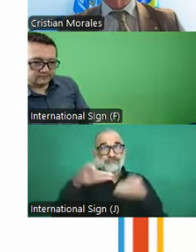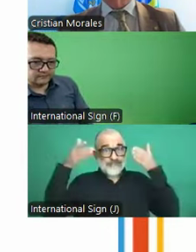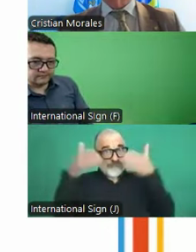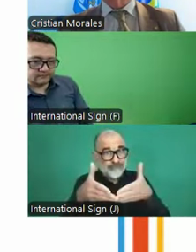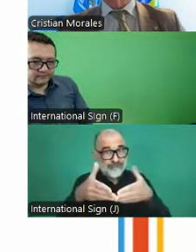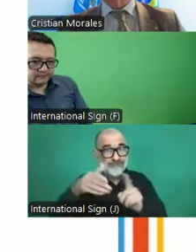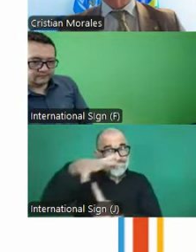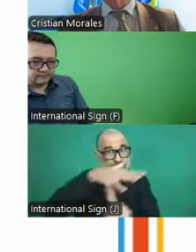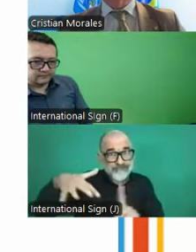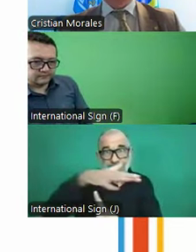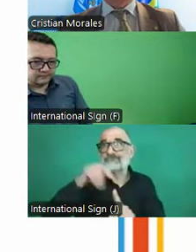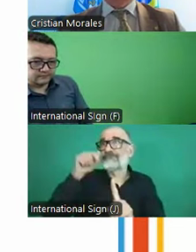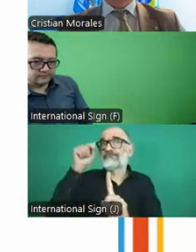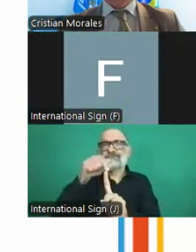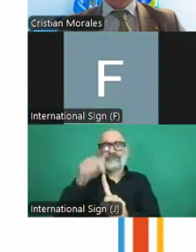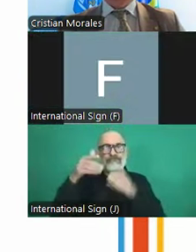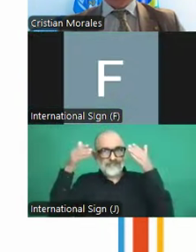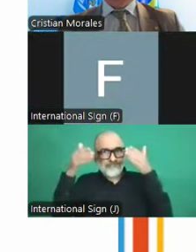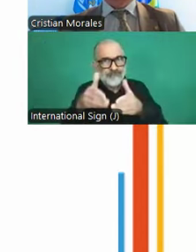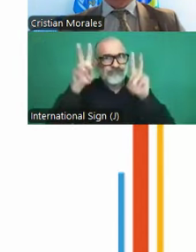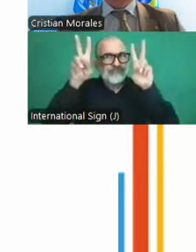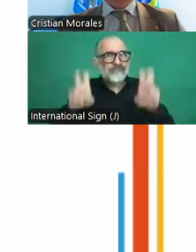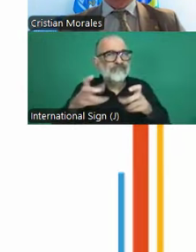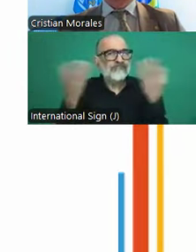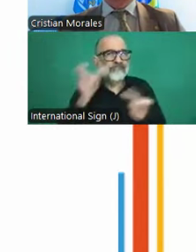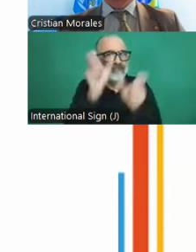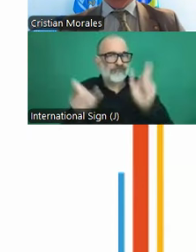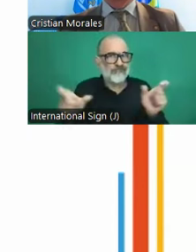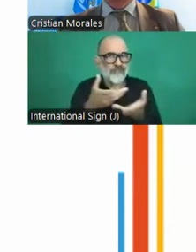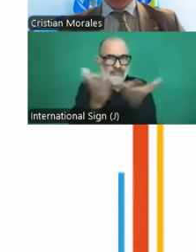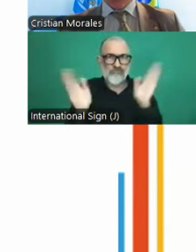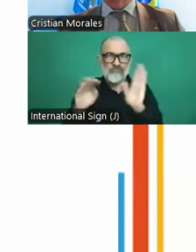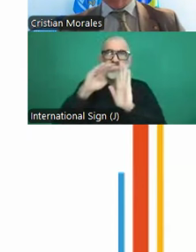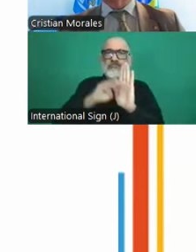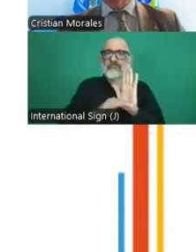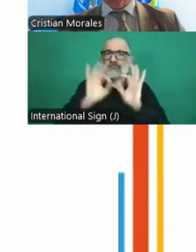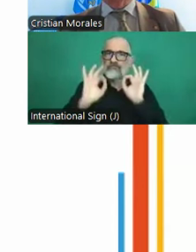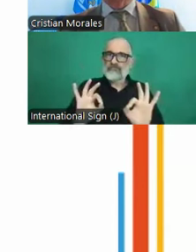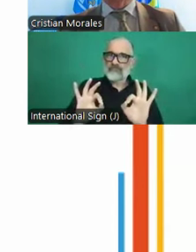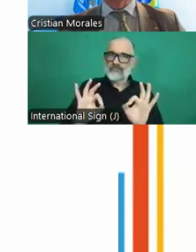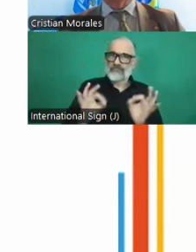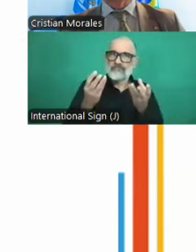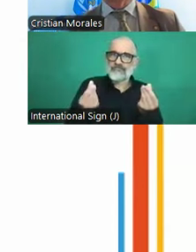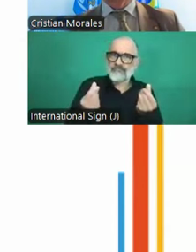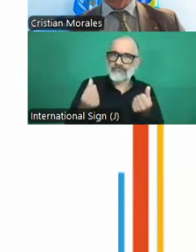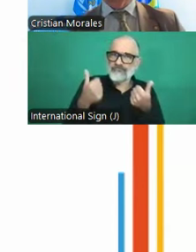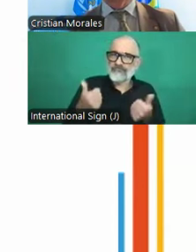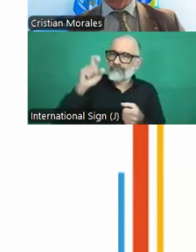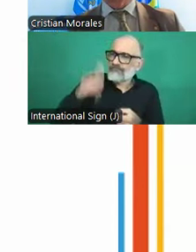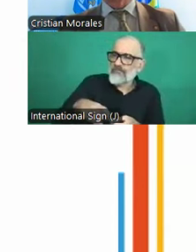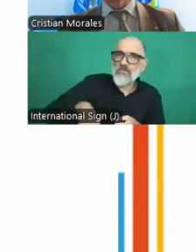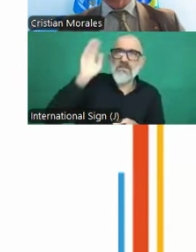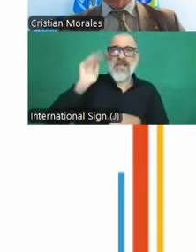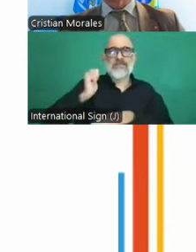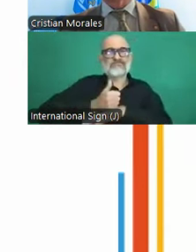sobre poblaciones en condiciones de mayor J'aimerais mettre l'accent vulnerabilidad, sur la les necesidad de estar conditions des populations pensando les cómo plus la atención primaria vulnérables, tiene sentido